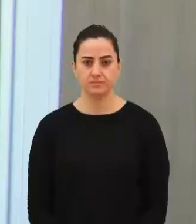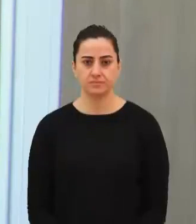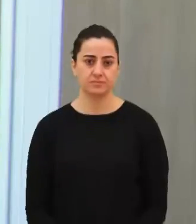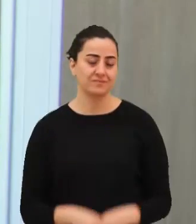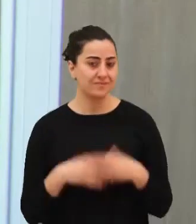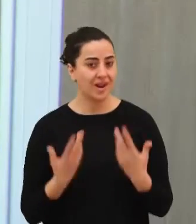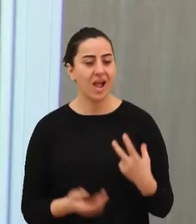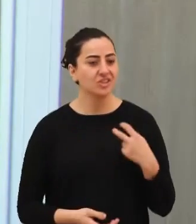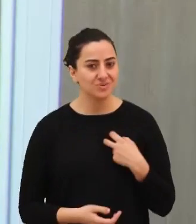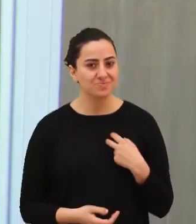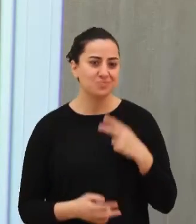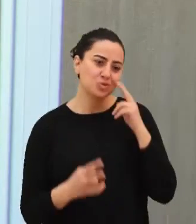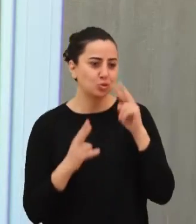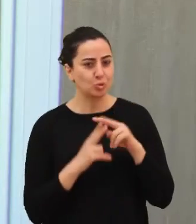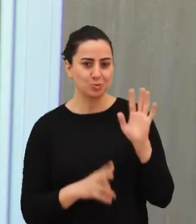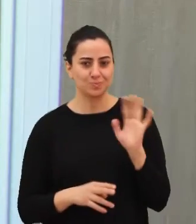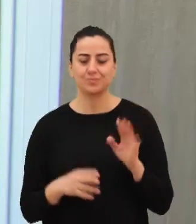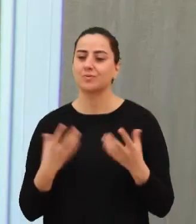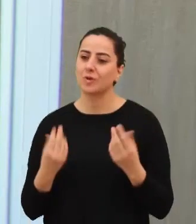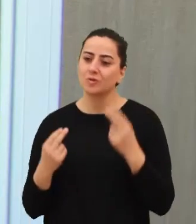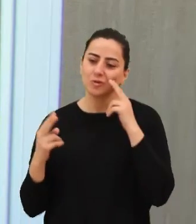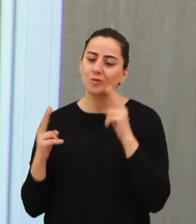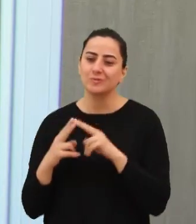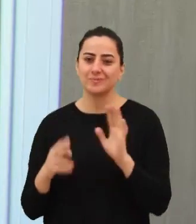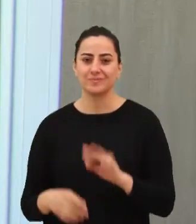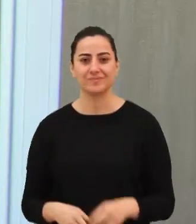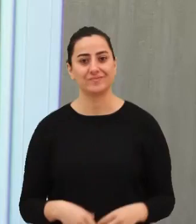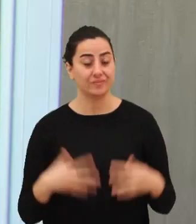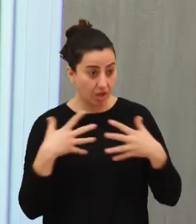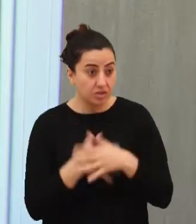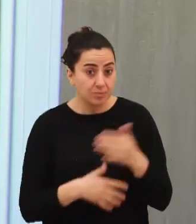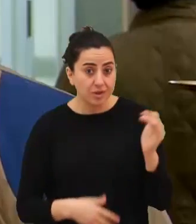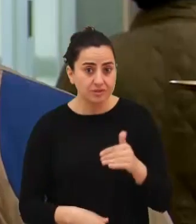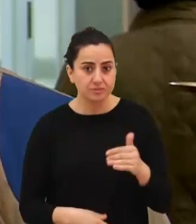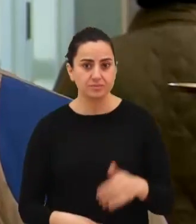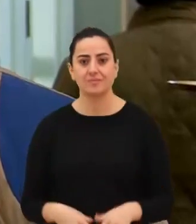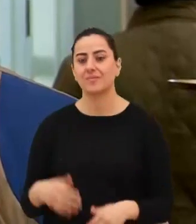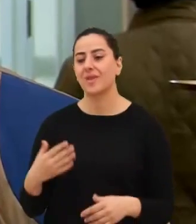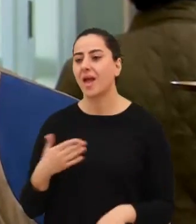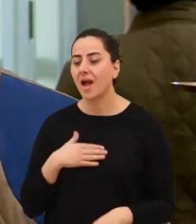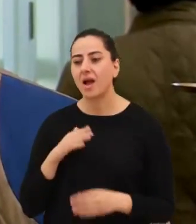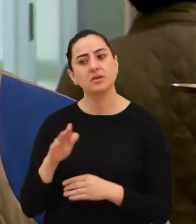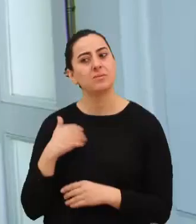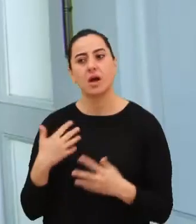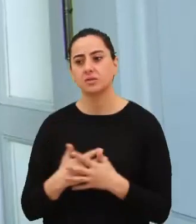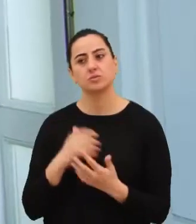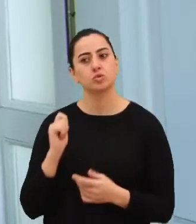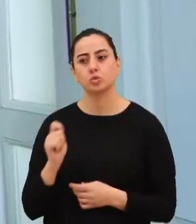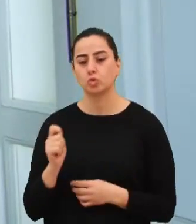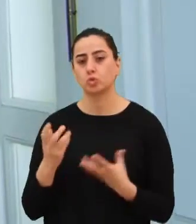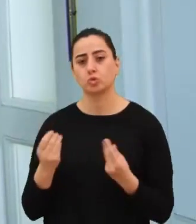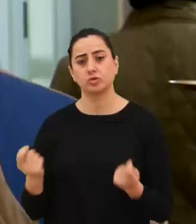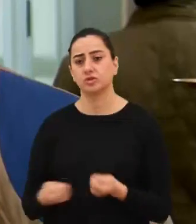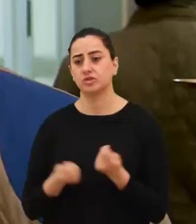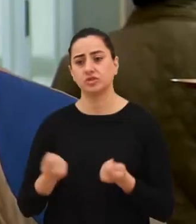İyi madem aşkım. Hadi görüşürüz o zaman. Görüşürüz canım, görüşürüz. Aa, akşama gelecek misin aşkım? Hayatım mümkün değil ya. Çok